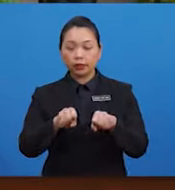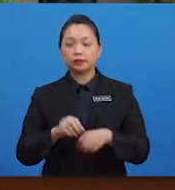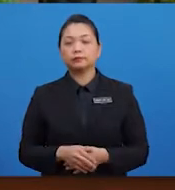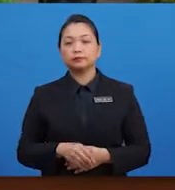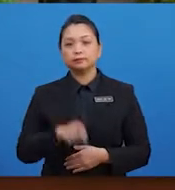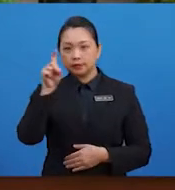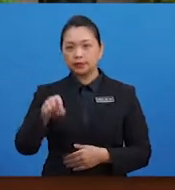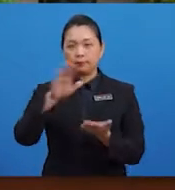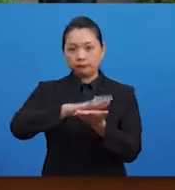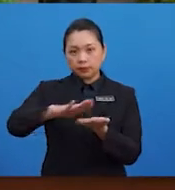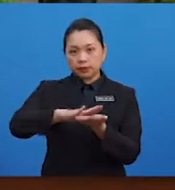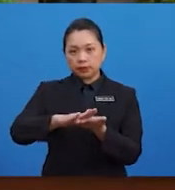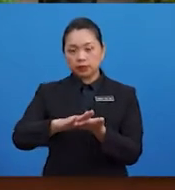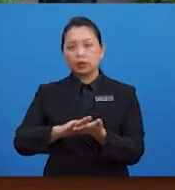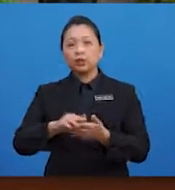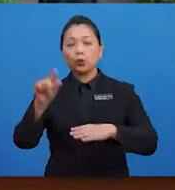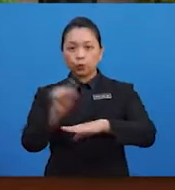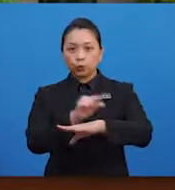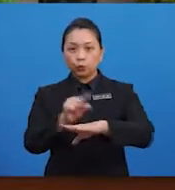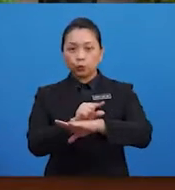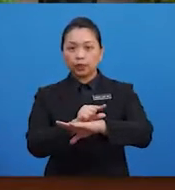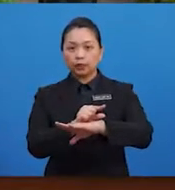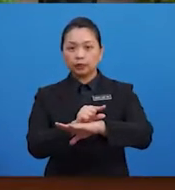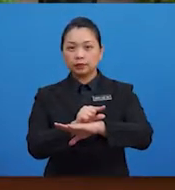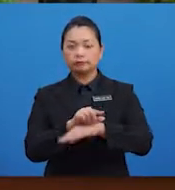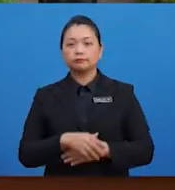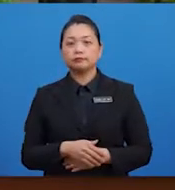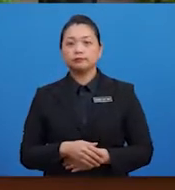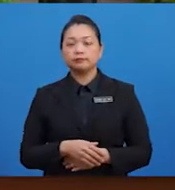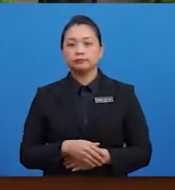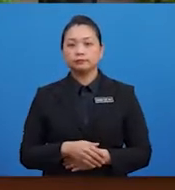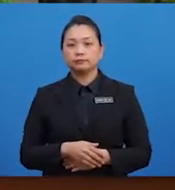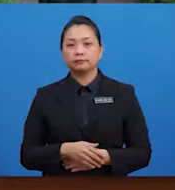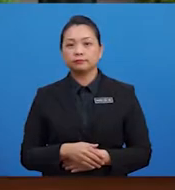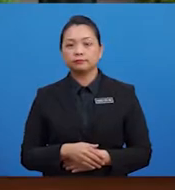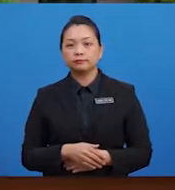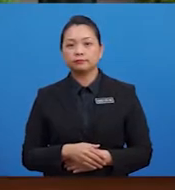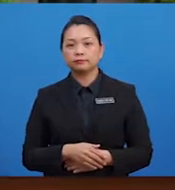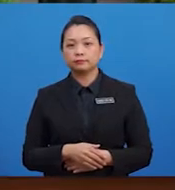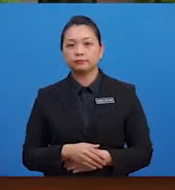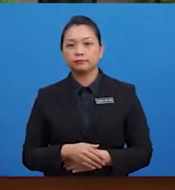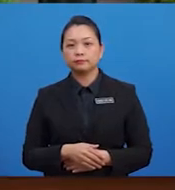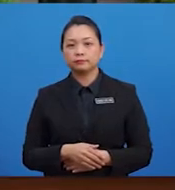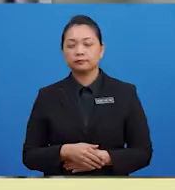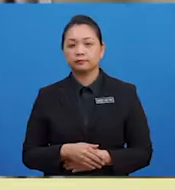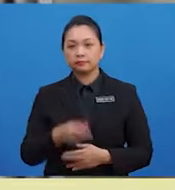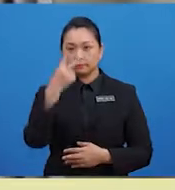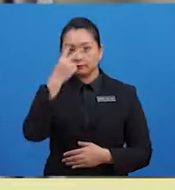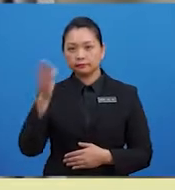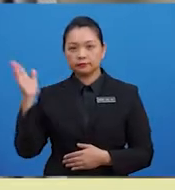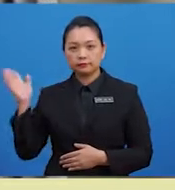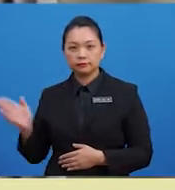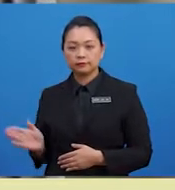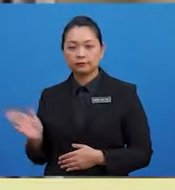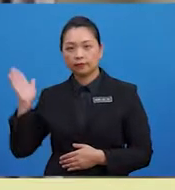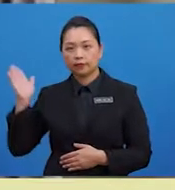seta dibersihkan menggunakan deterjen dan dinyah kuman menggunakan disinfektan.